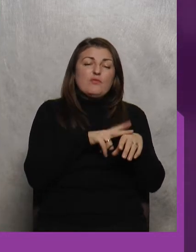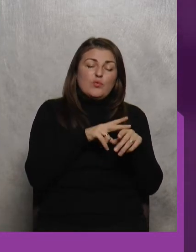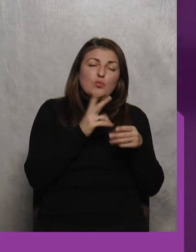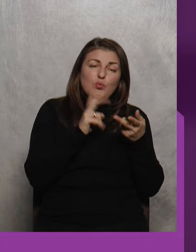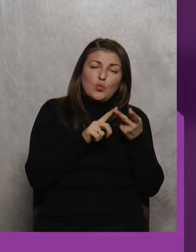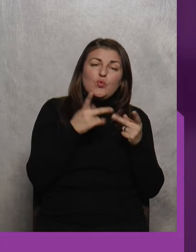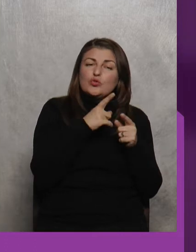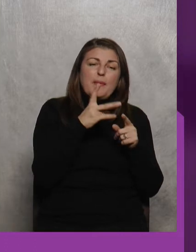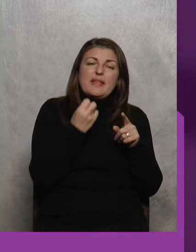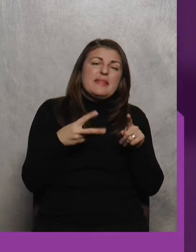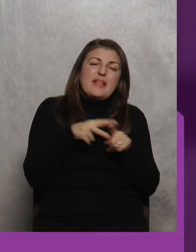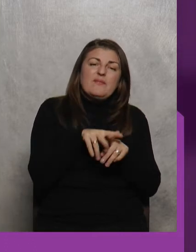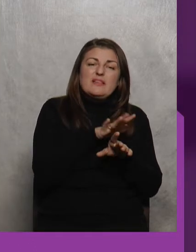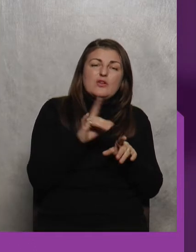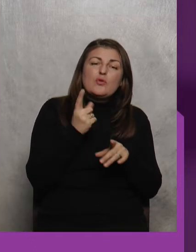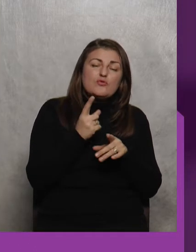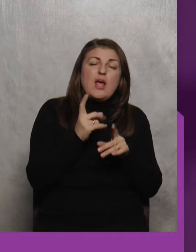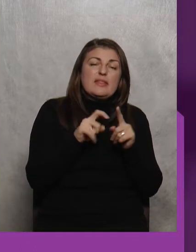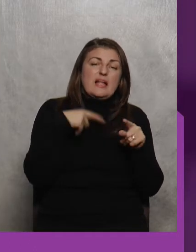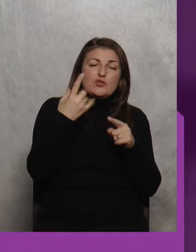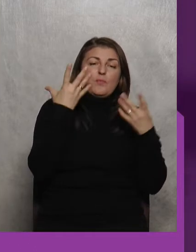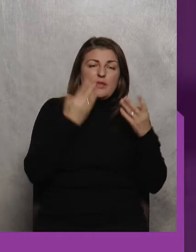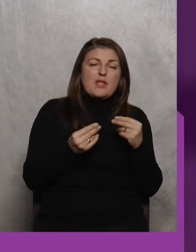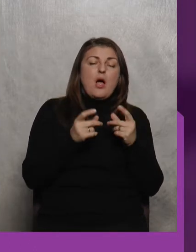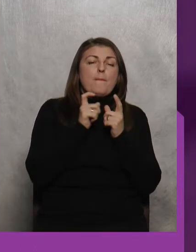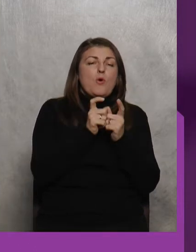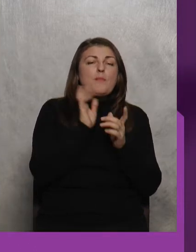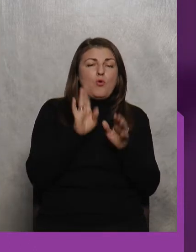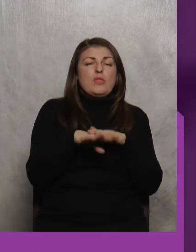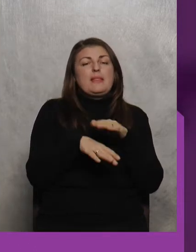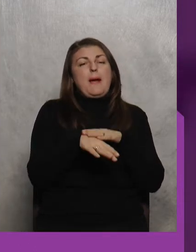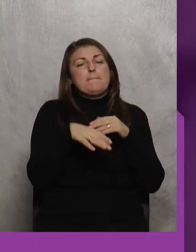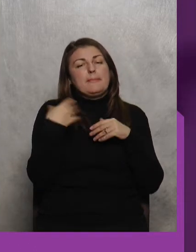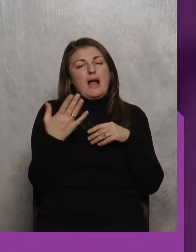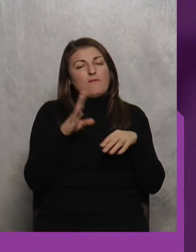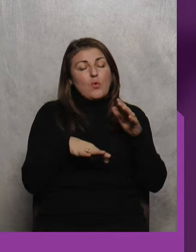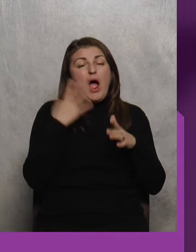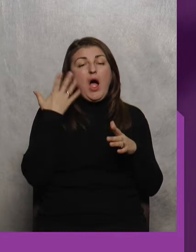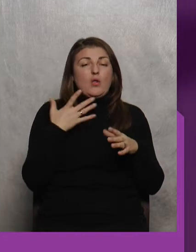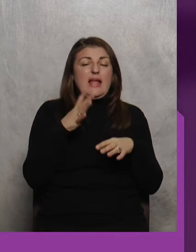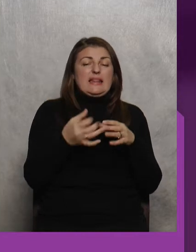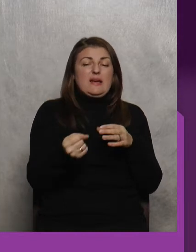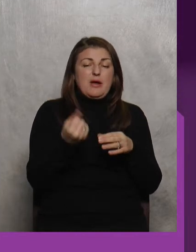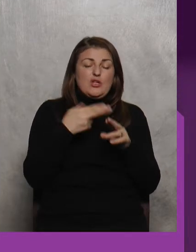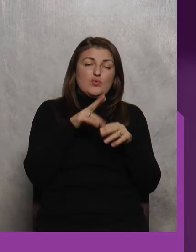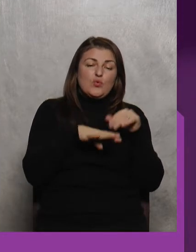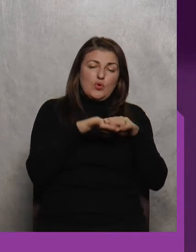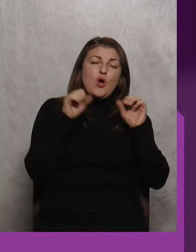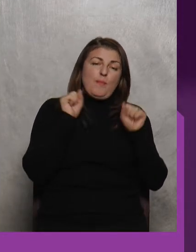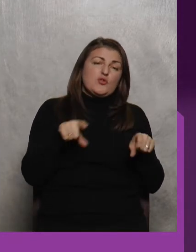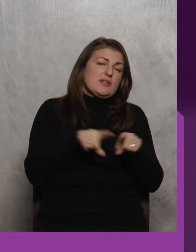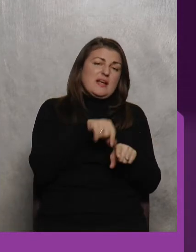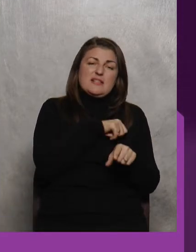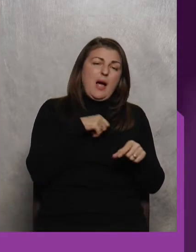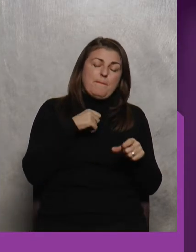не перенавантажувати її, тому що на наступний день боротьба буде на праву руку. А коли тримається за цю руку, то можна і так